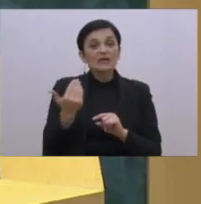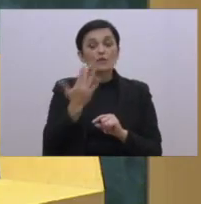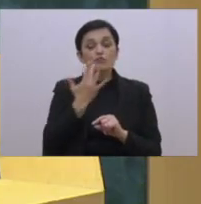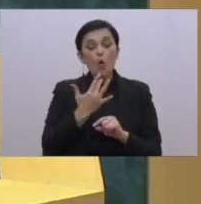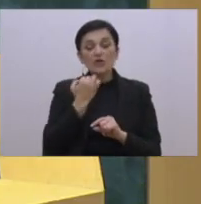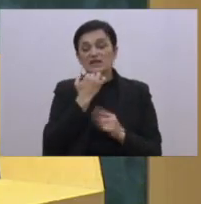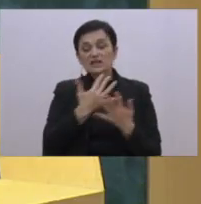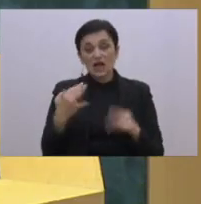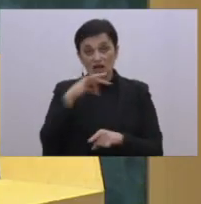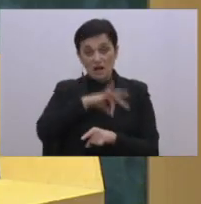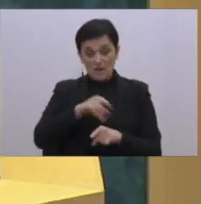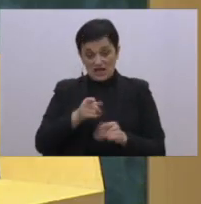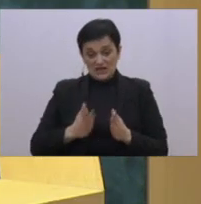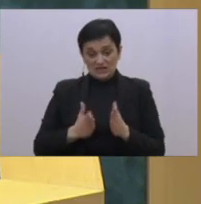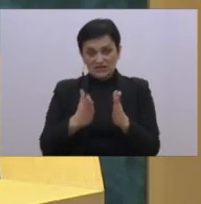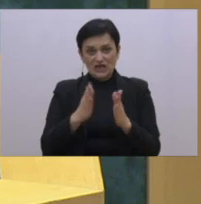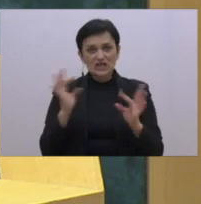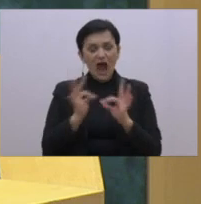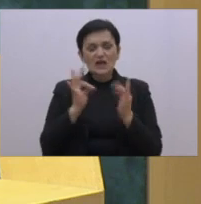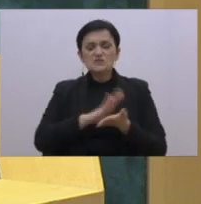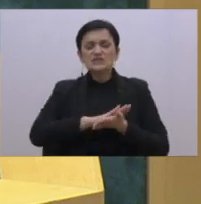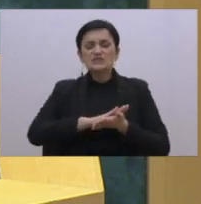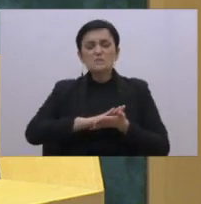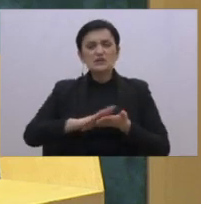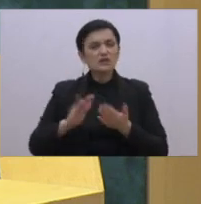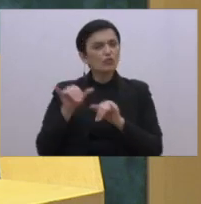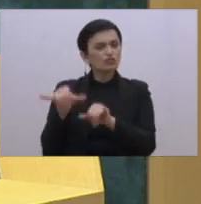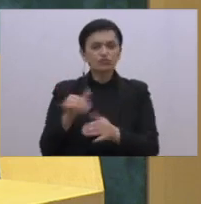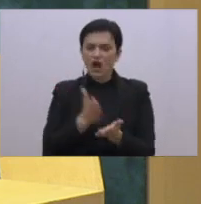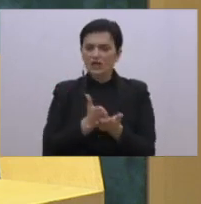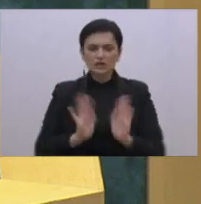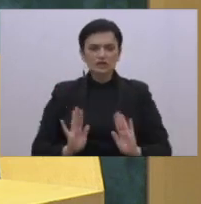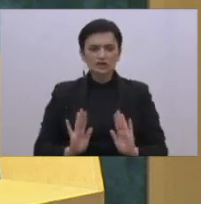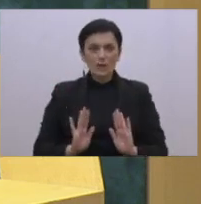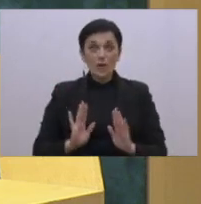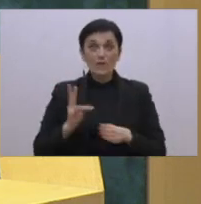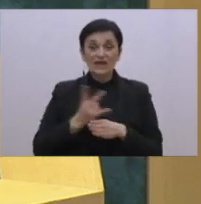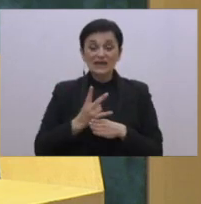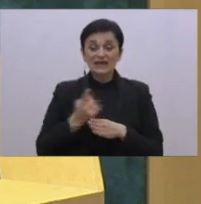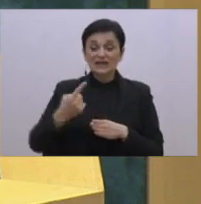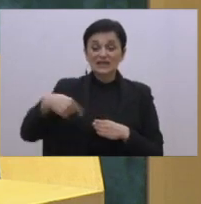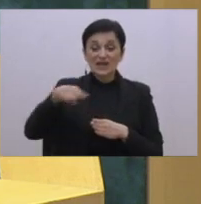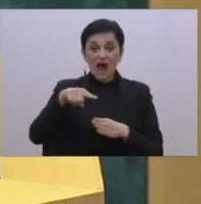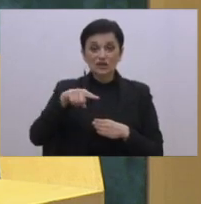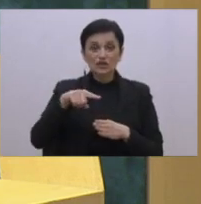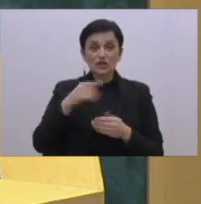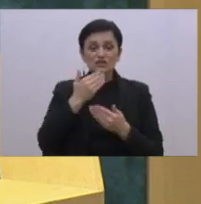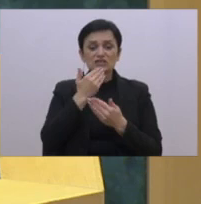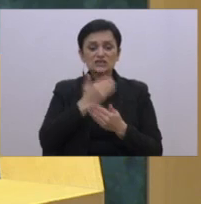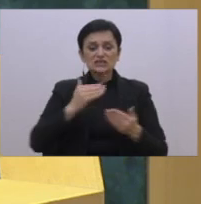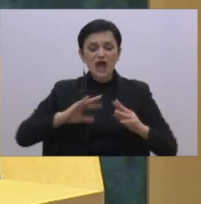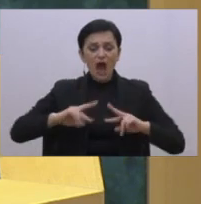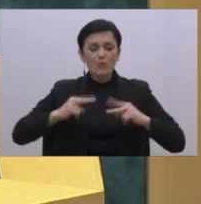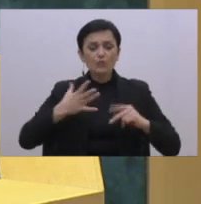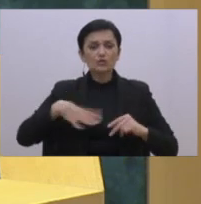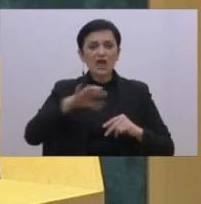გამოყენება. ამ გზაზე არაფერი წმინდა მათთვის აღარ არსებობს. რადიკალებმა განხეთქილების საბაბად აქციეს